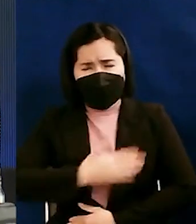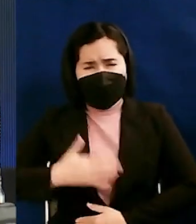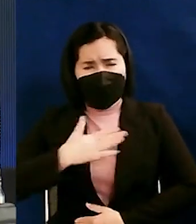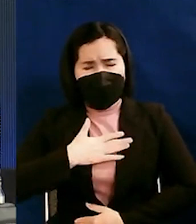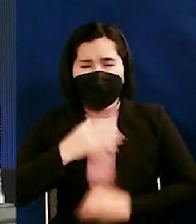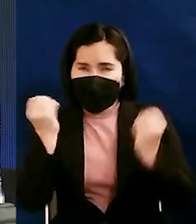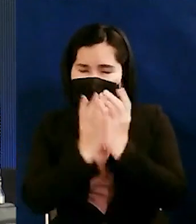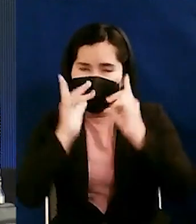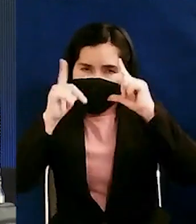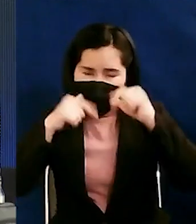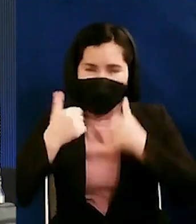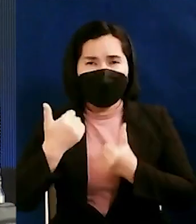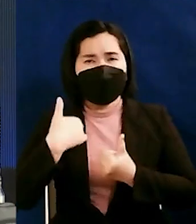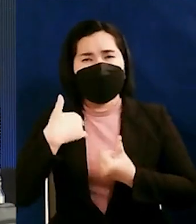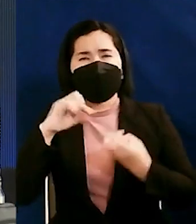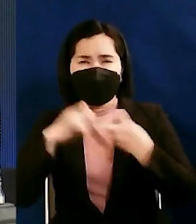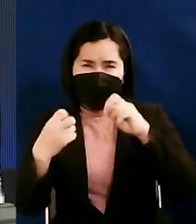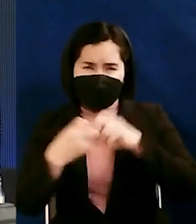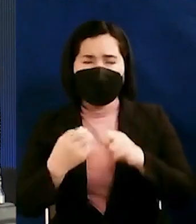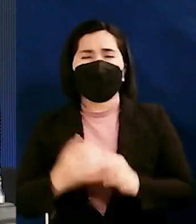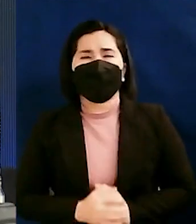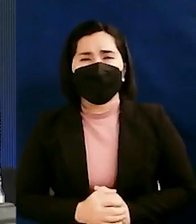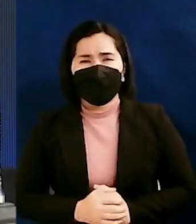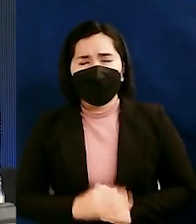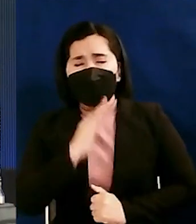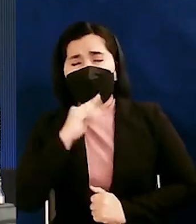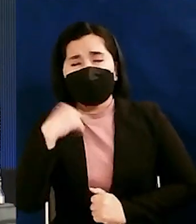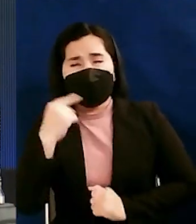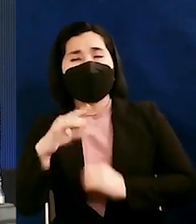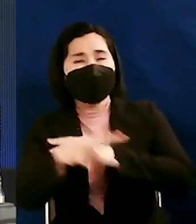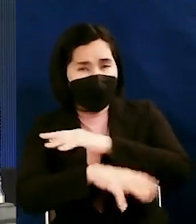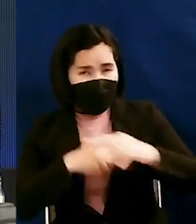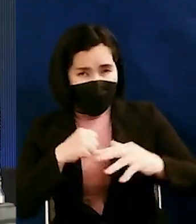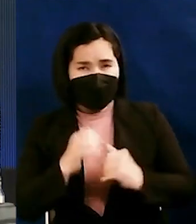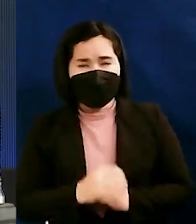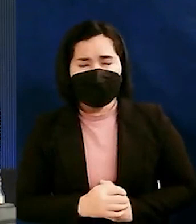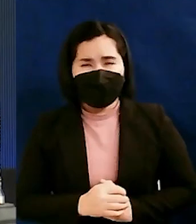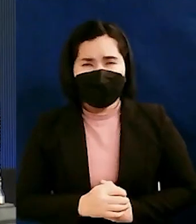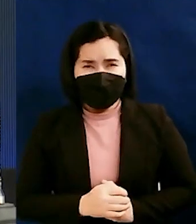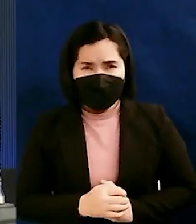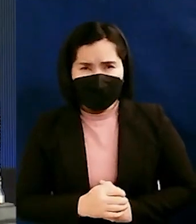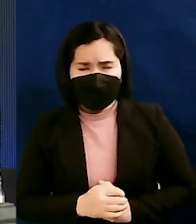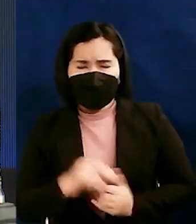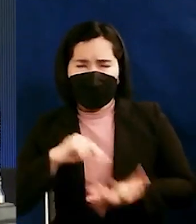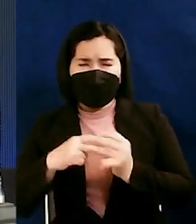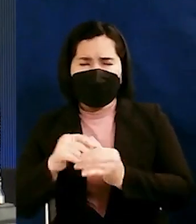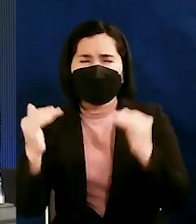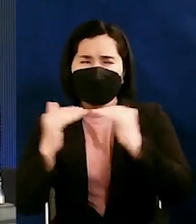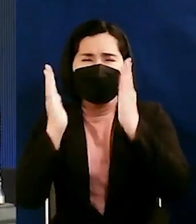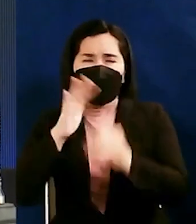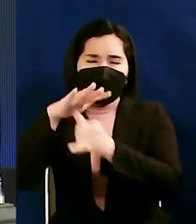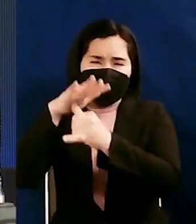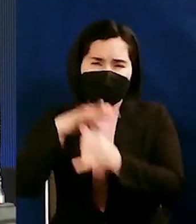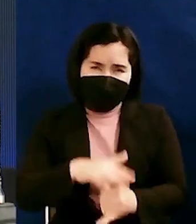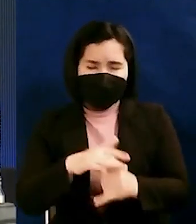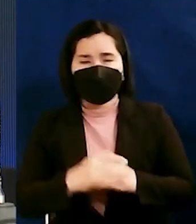ระทำดังกล่าวหรือว่าการกระทำในลักษณะนี้นะครับถือเป็นถ้าหากมีความเสียหายเกิดขึ้นถือเป็นการละเมิดสิทธิส่วนบุคคลนะ